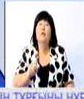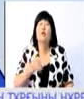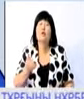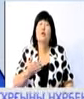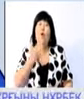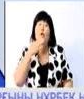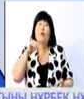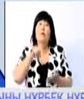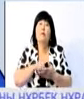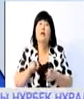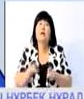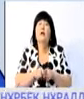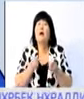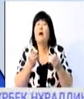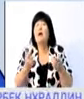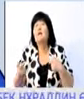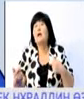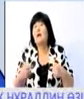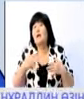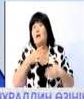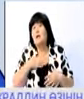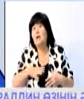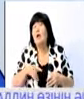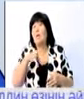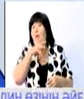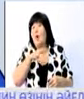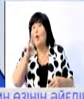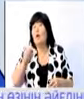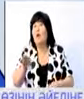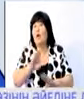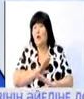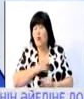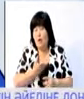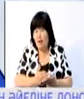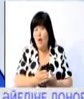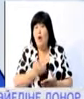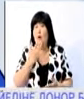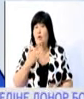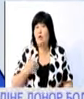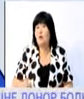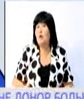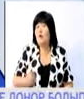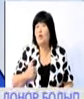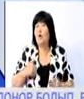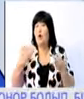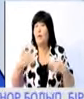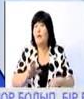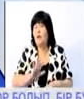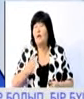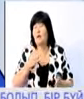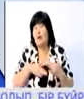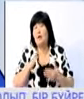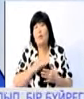ұлтымыздың басына қаншама қара бұлт төнгенмен, миллиондап қырылғанымызбен ұлттық рухымыз мұқалмағанына тәубе